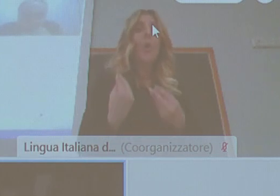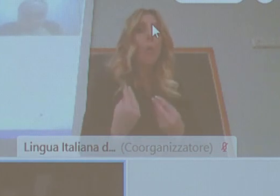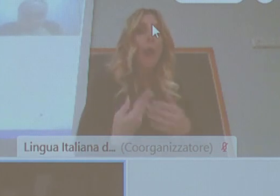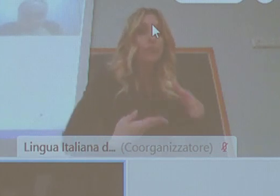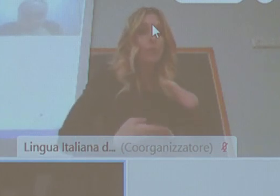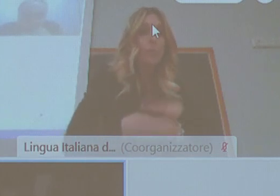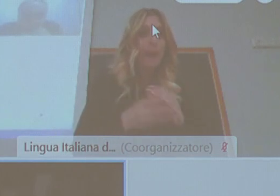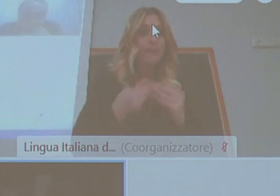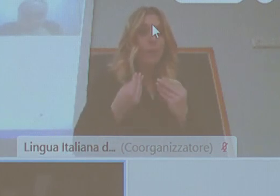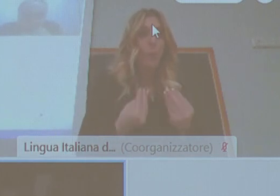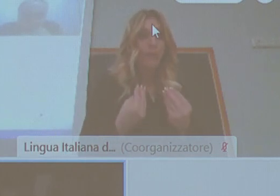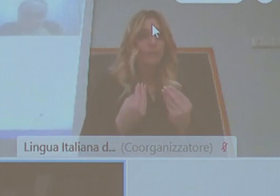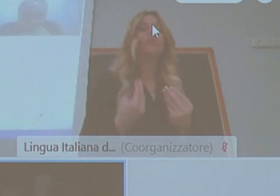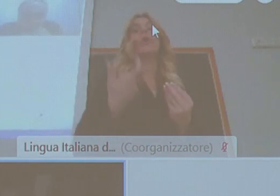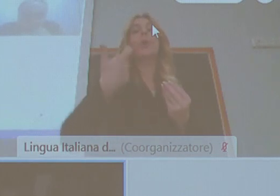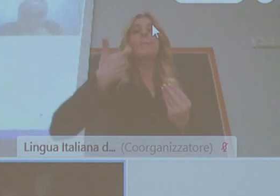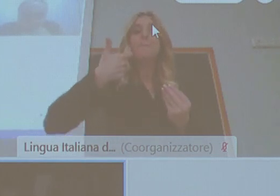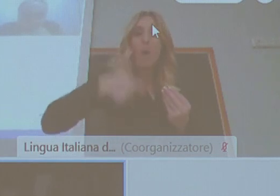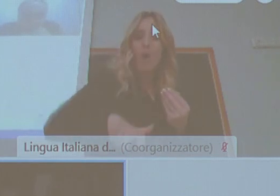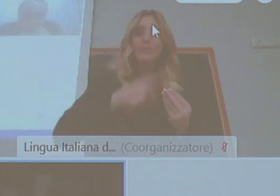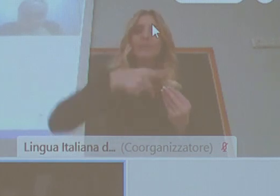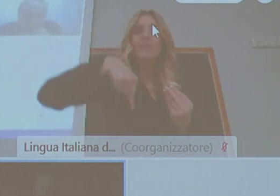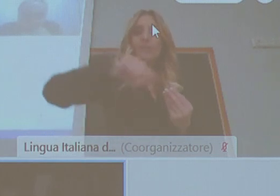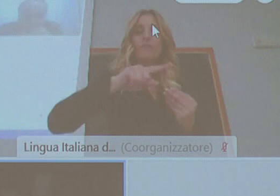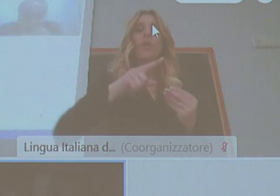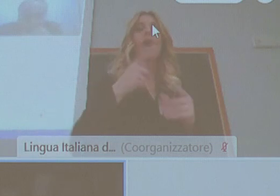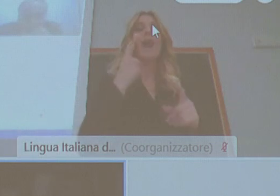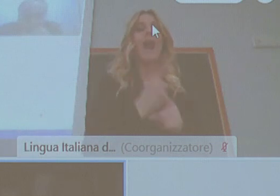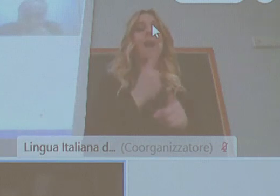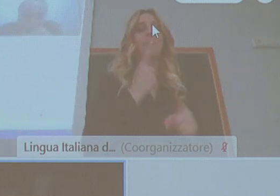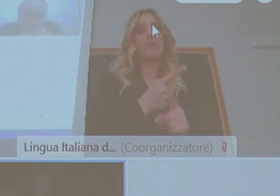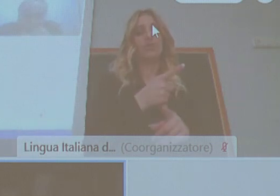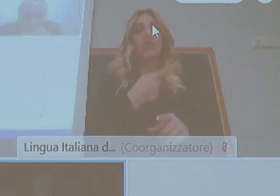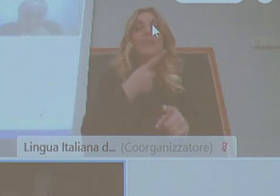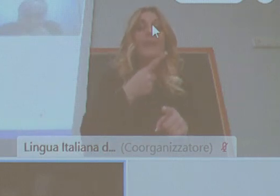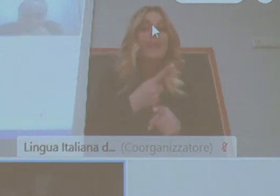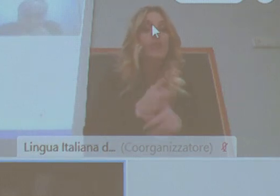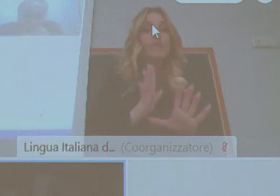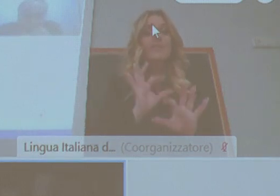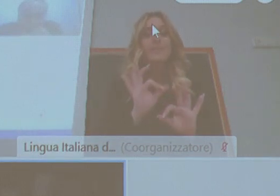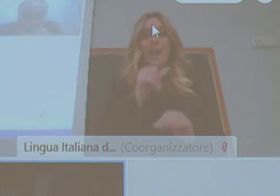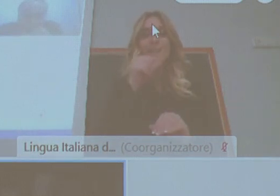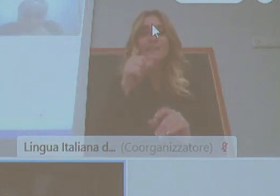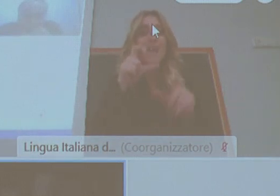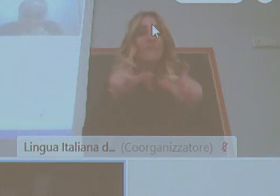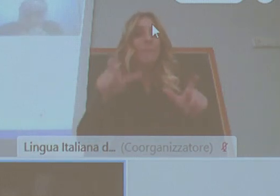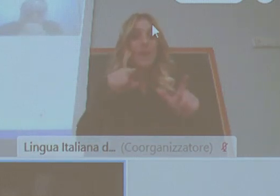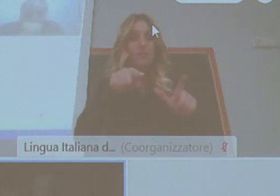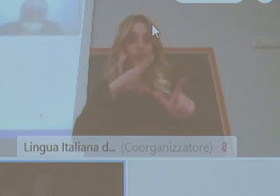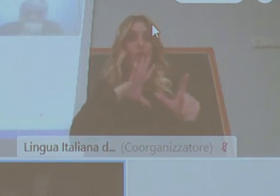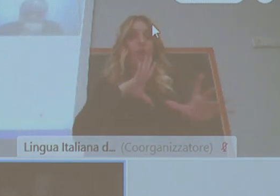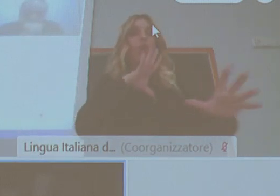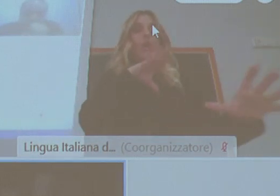partiamo, perché hanno proprio bisogno, necessità di inserire al loro